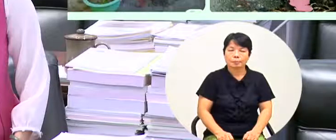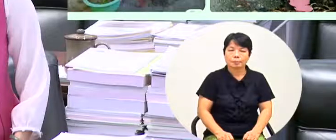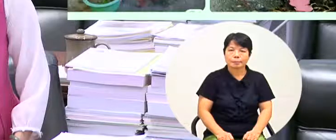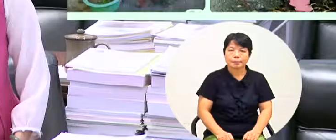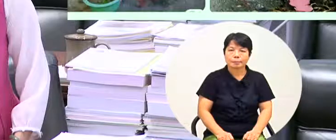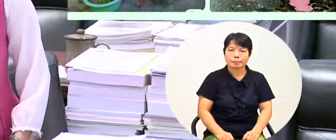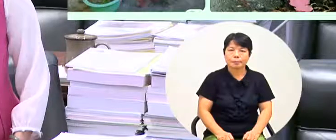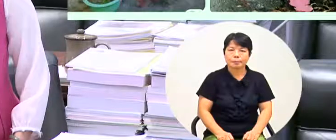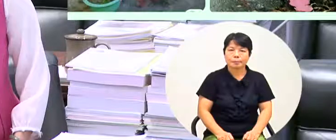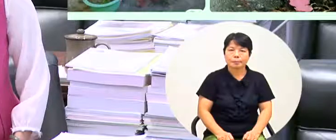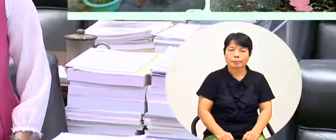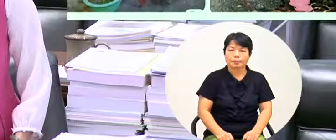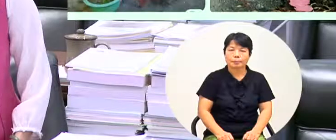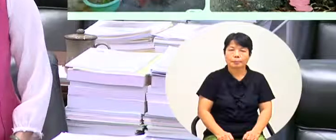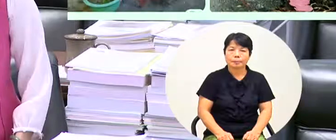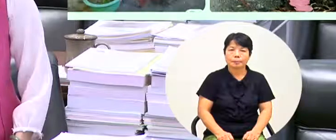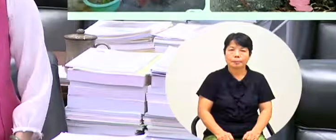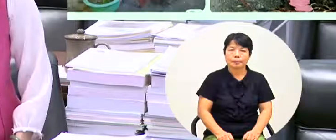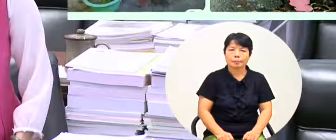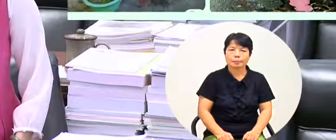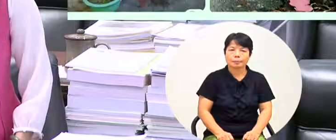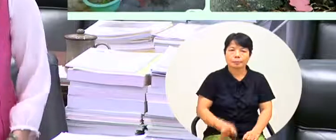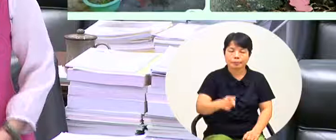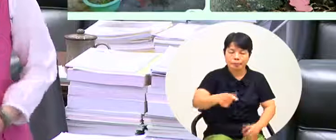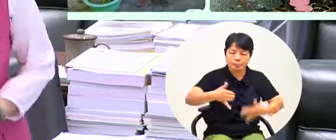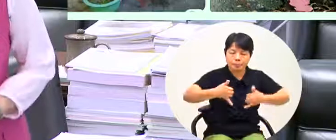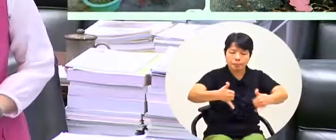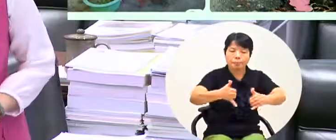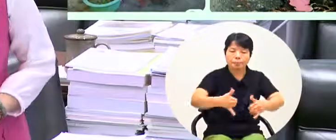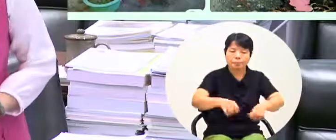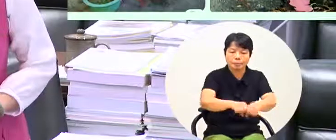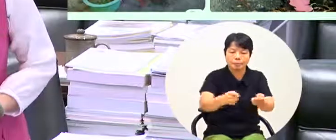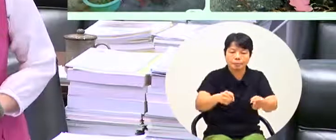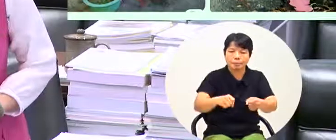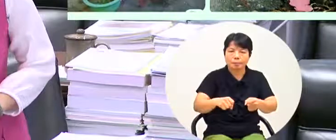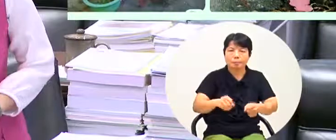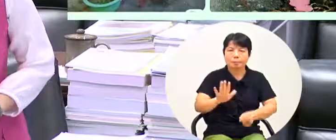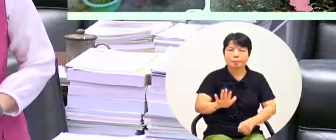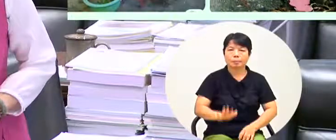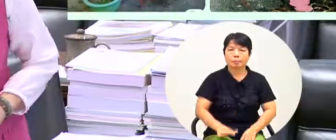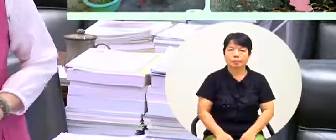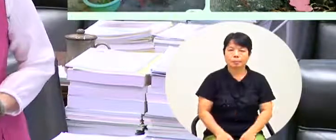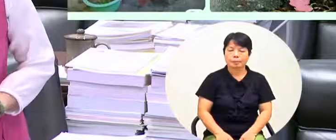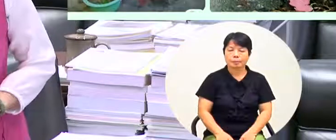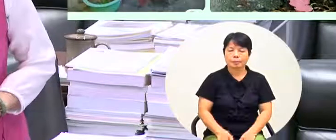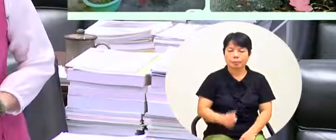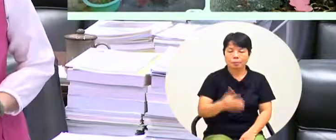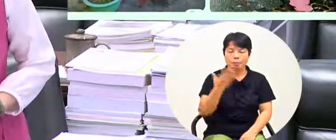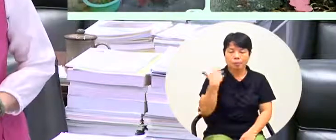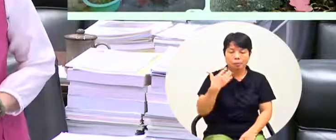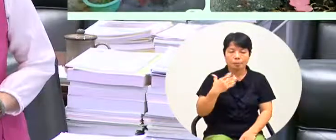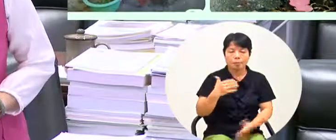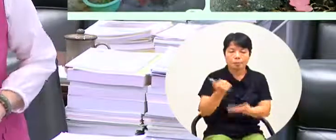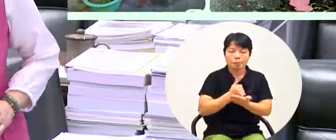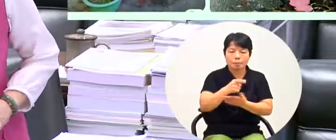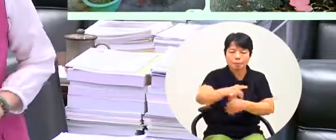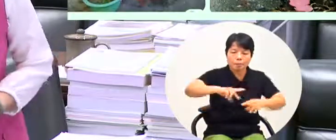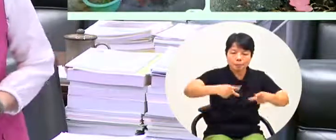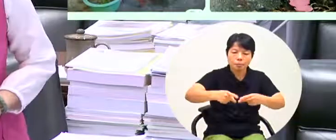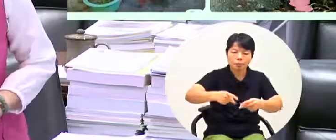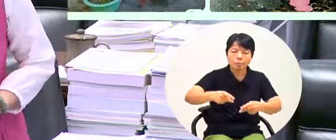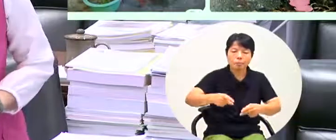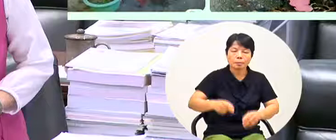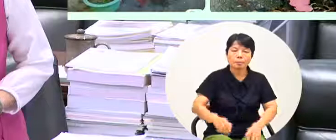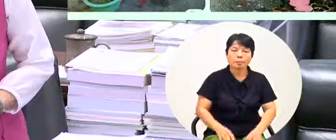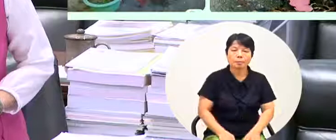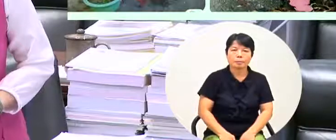马路这个道路边这个破损哈。那这个我当时有请他们来修，那个是水管，听那个是水利局那个水